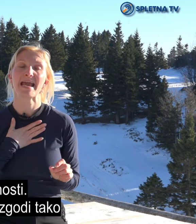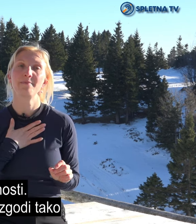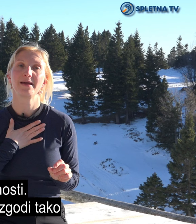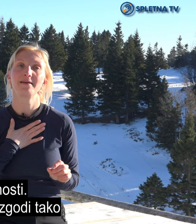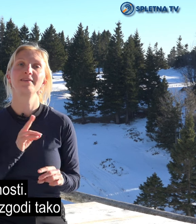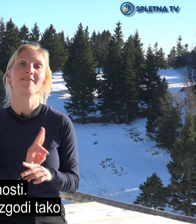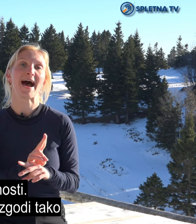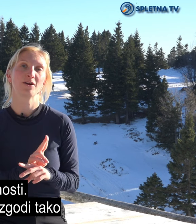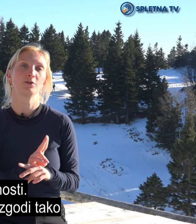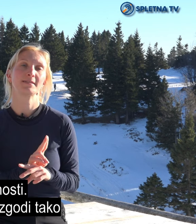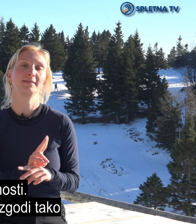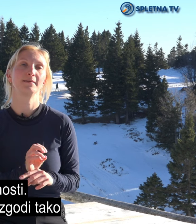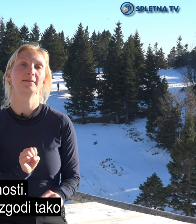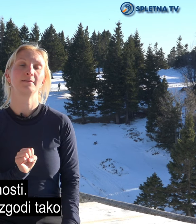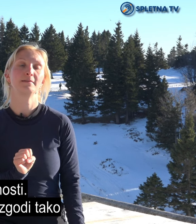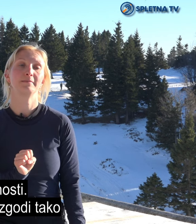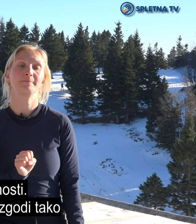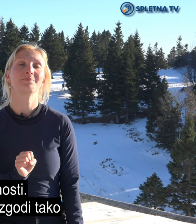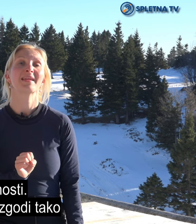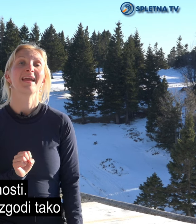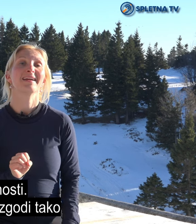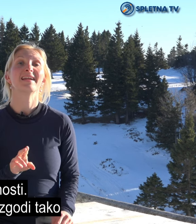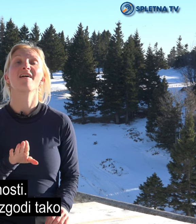zaradi sebe in varnosti,